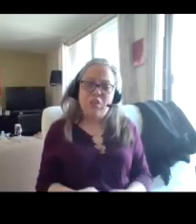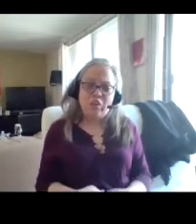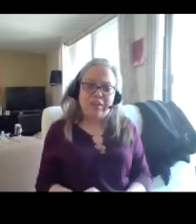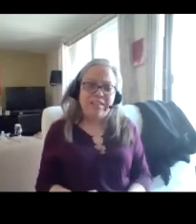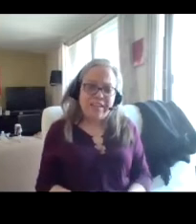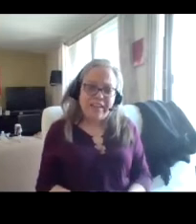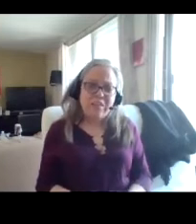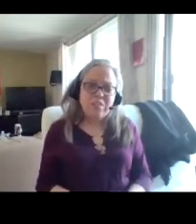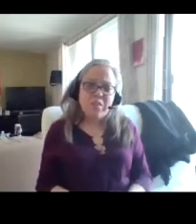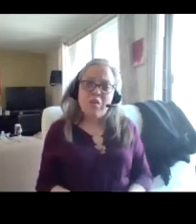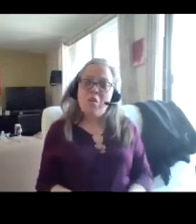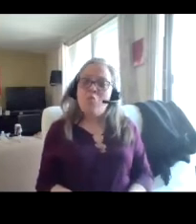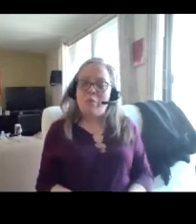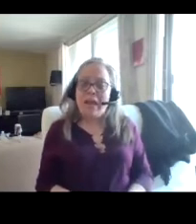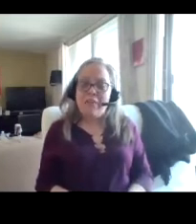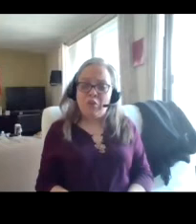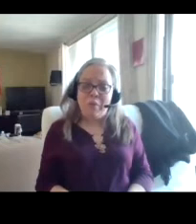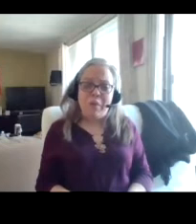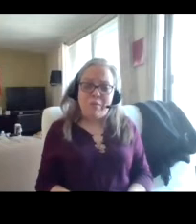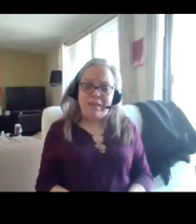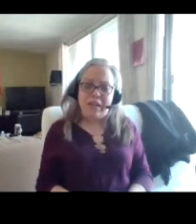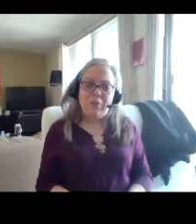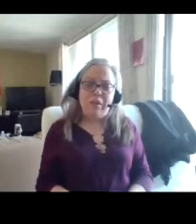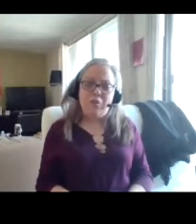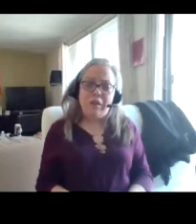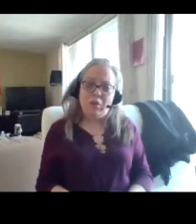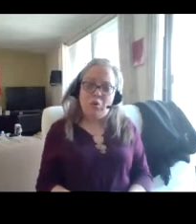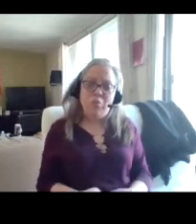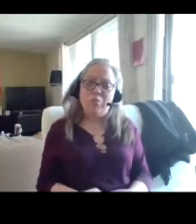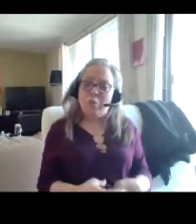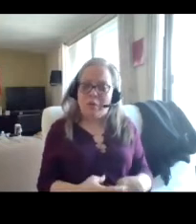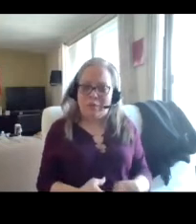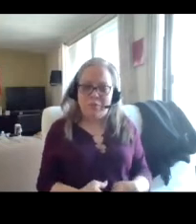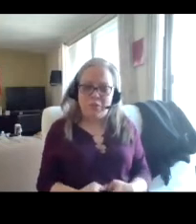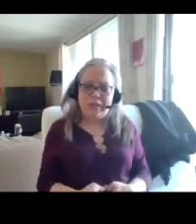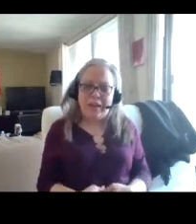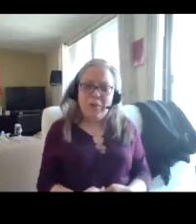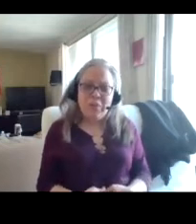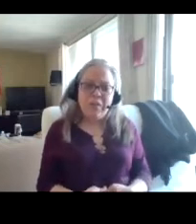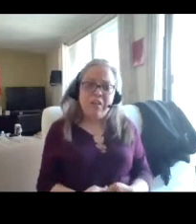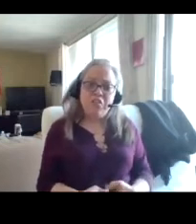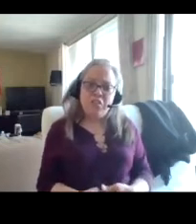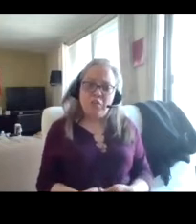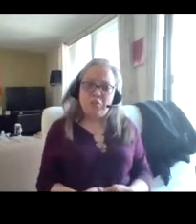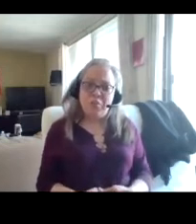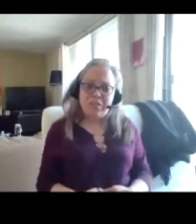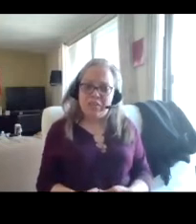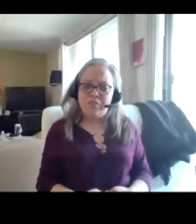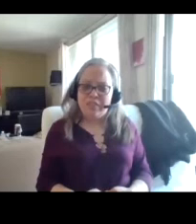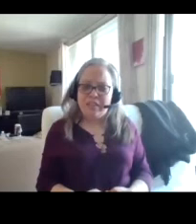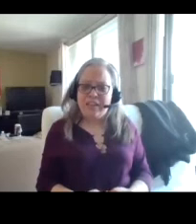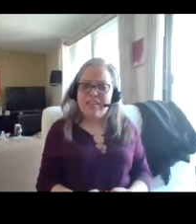Nous tenons compte également des troubles mentaux et des gens souffrant de dépendance. Nous allons aussi